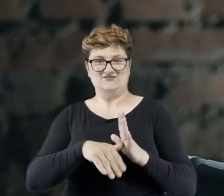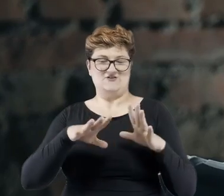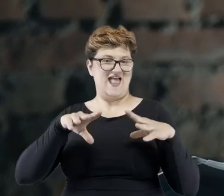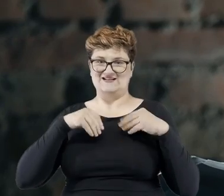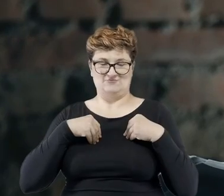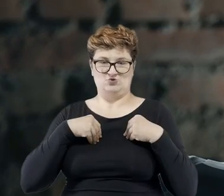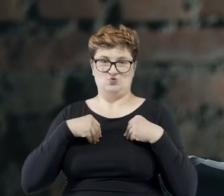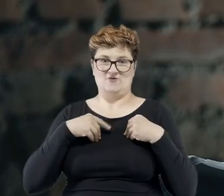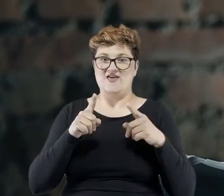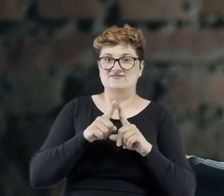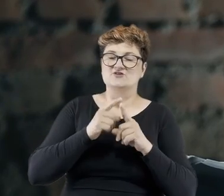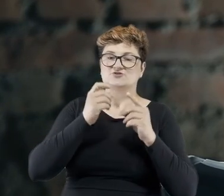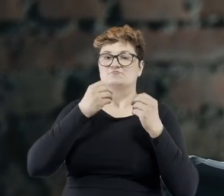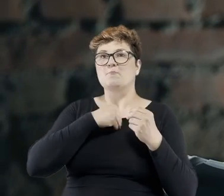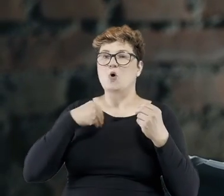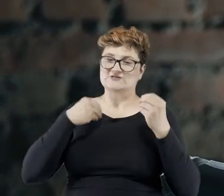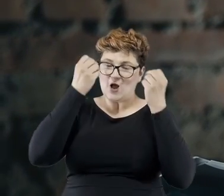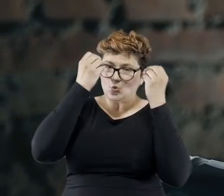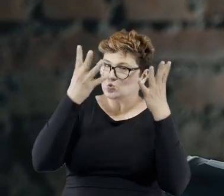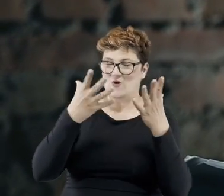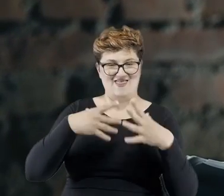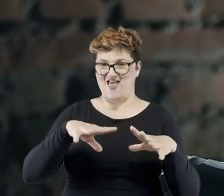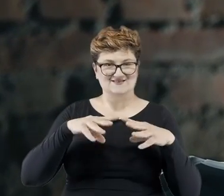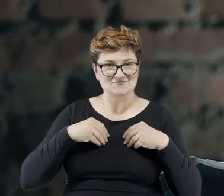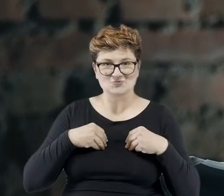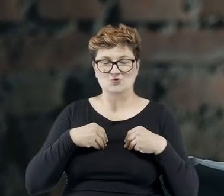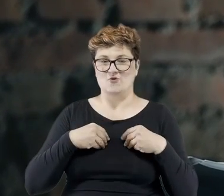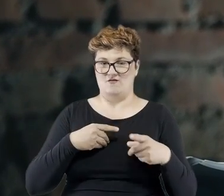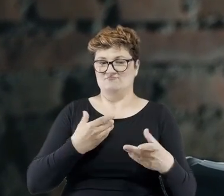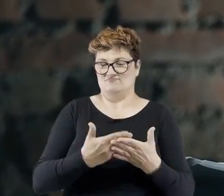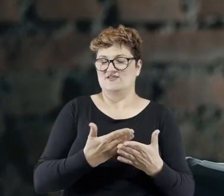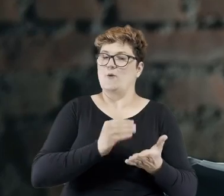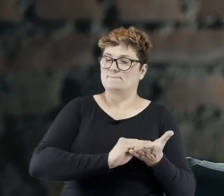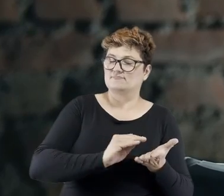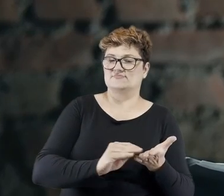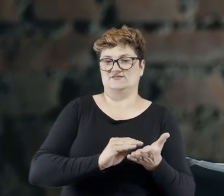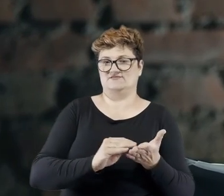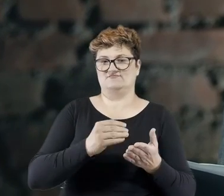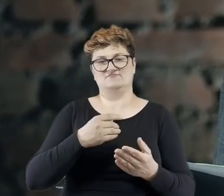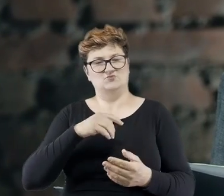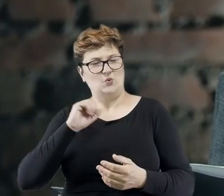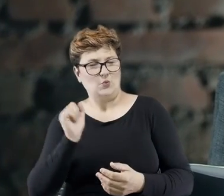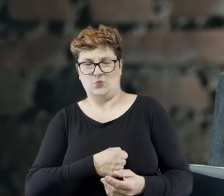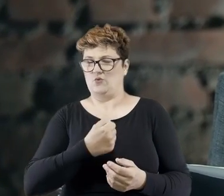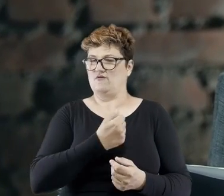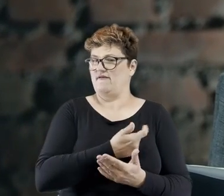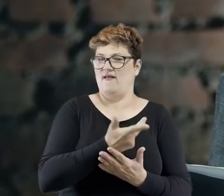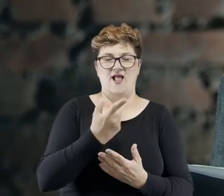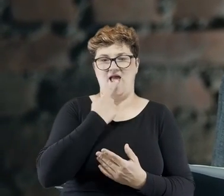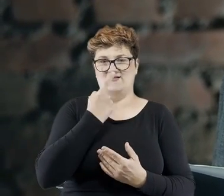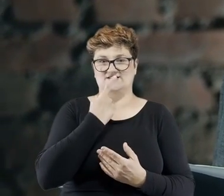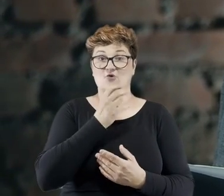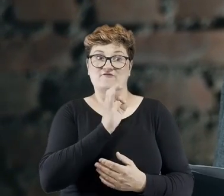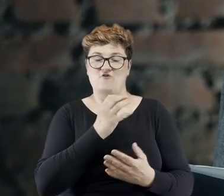też nieakceptującej specjalnie polskiej kultury, ponieważ ona mówiła świetnie i pisała świetnie w kilku językach i